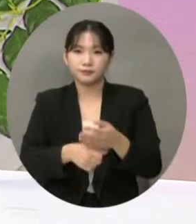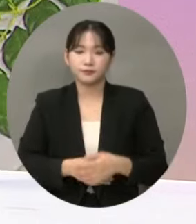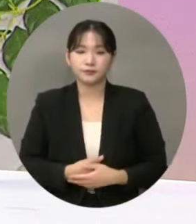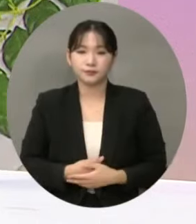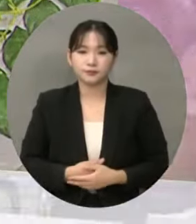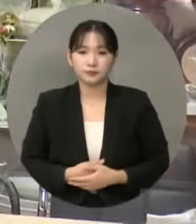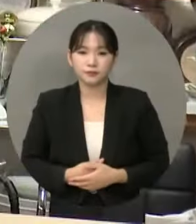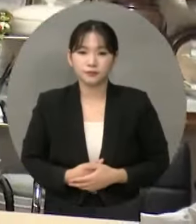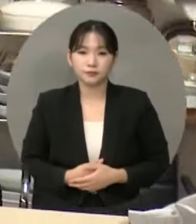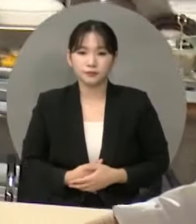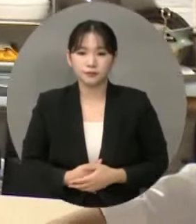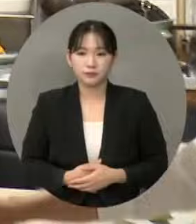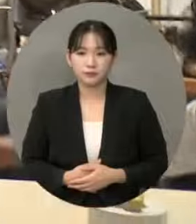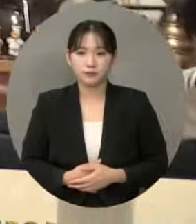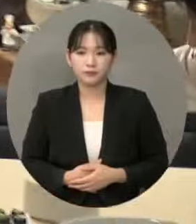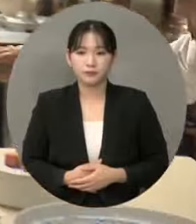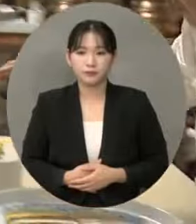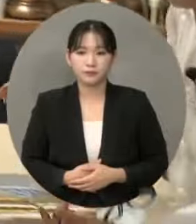소개해드리겠습니다.